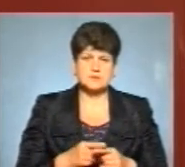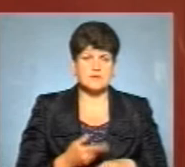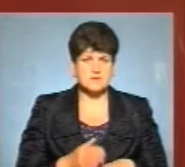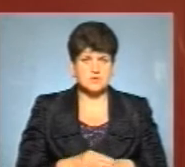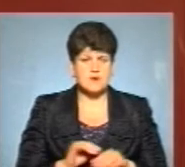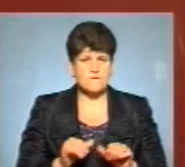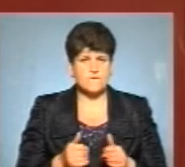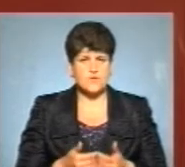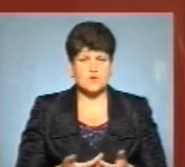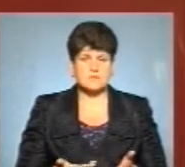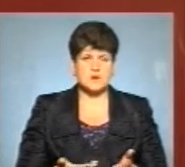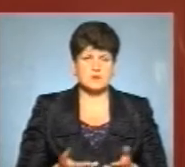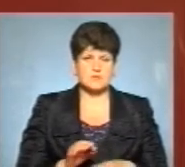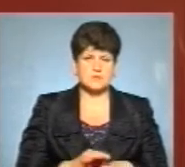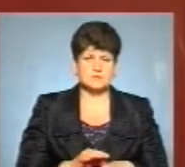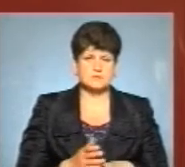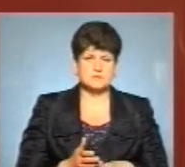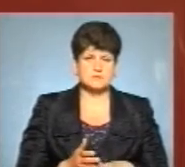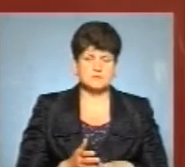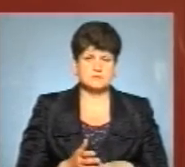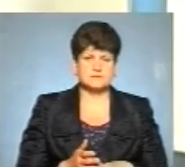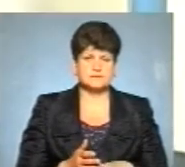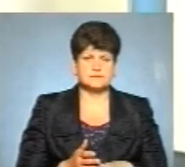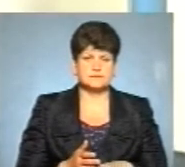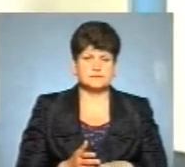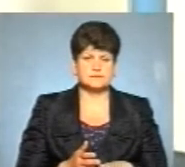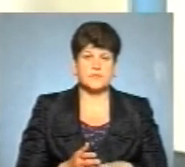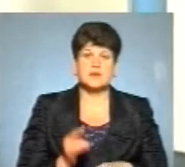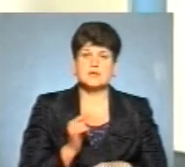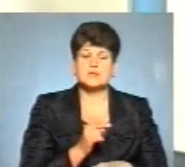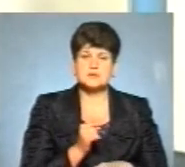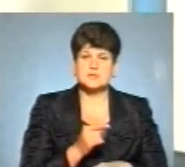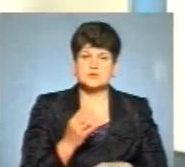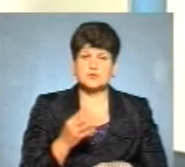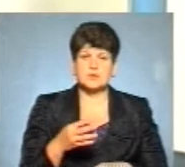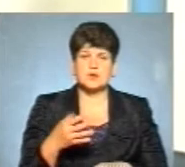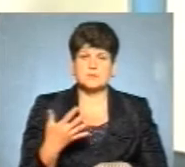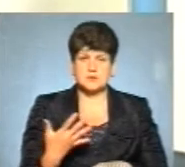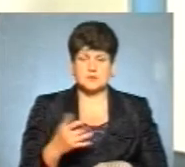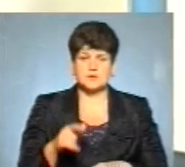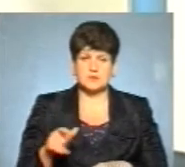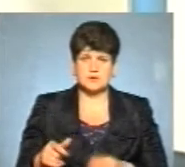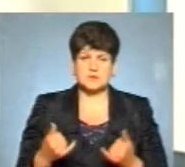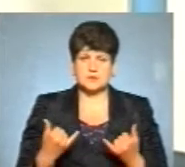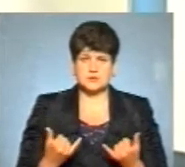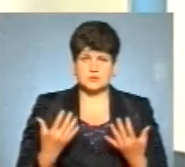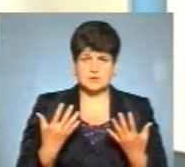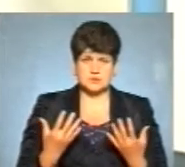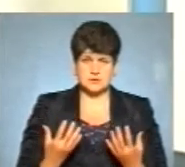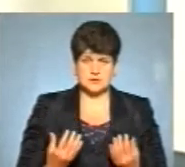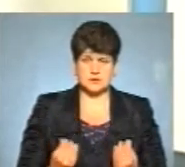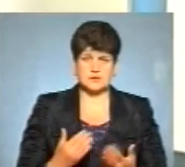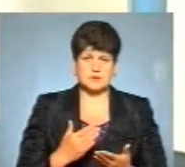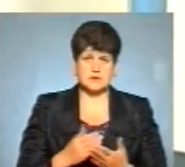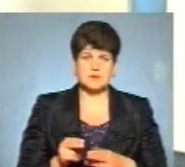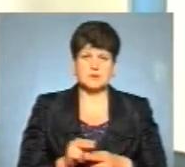форма перебігу COVID-19? Із тих 45 пацієнтів, які на сьогоднішній день знаходяться